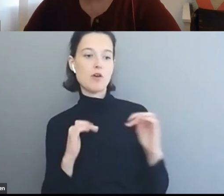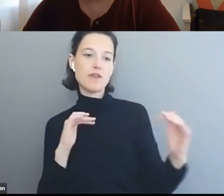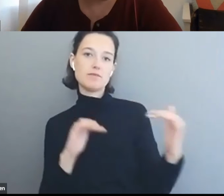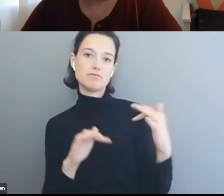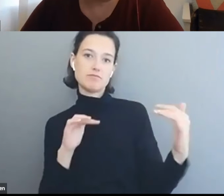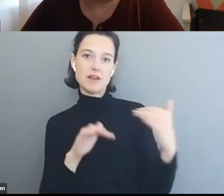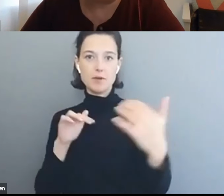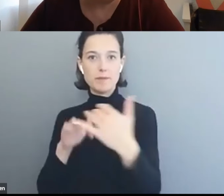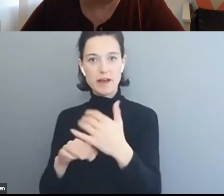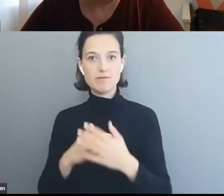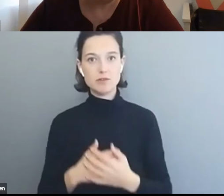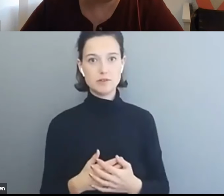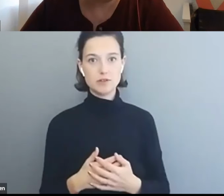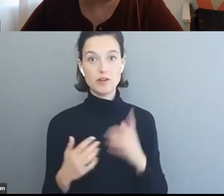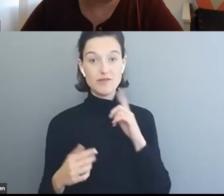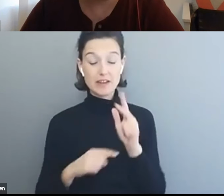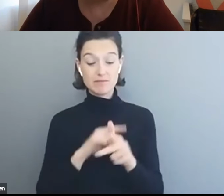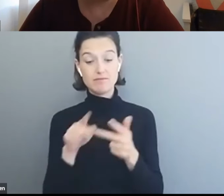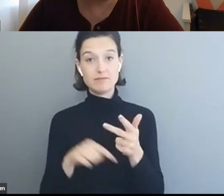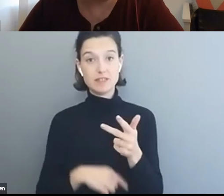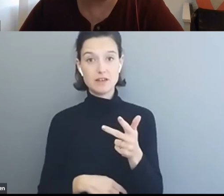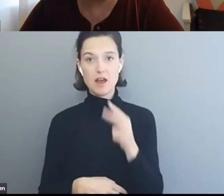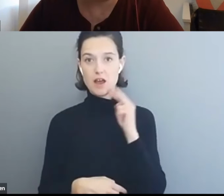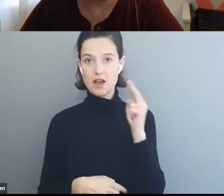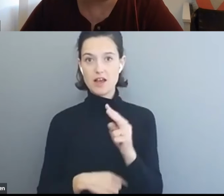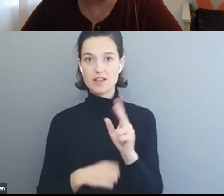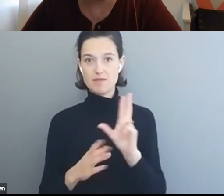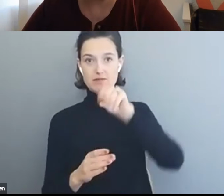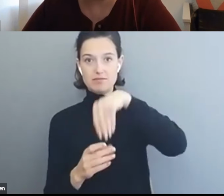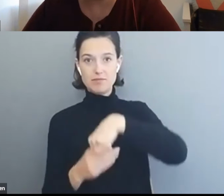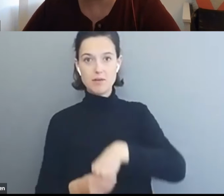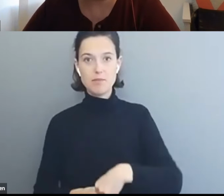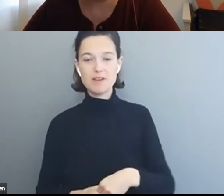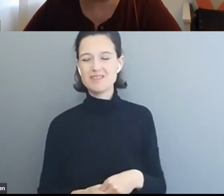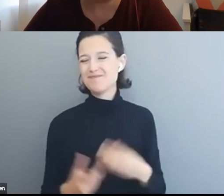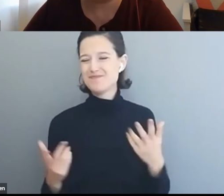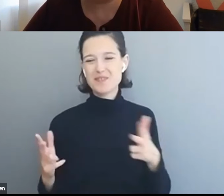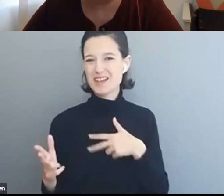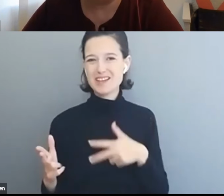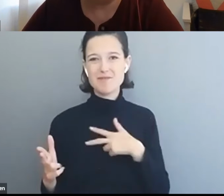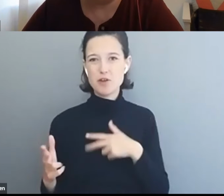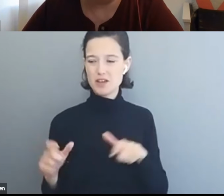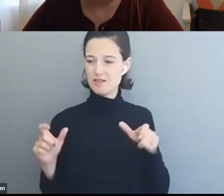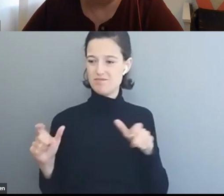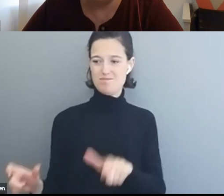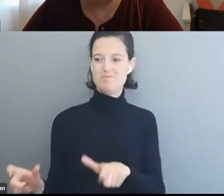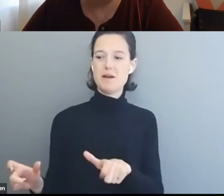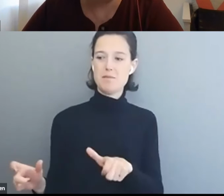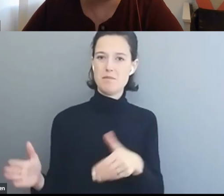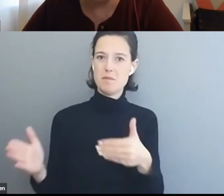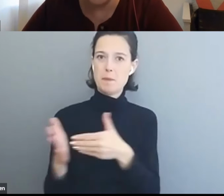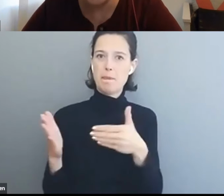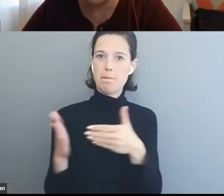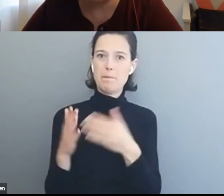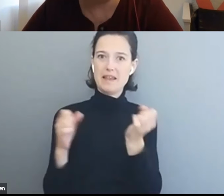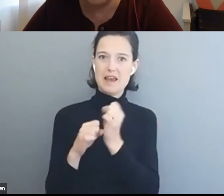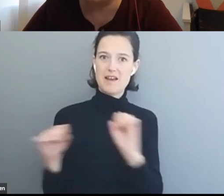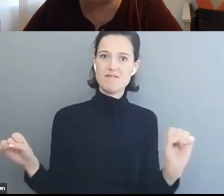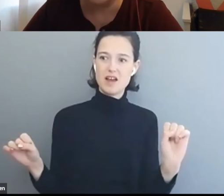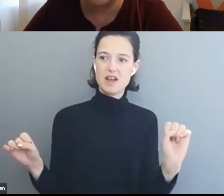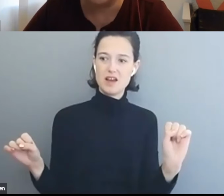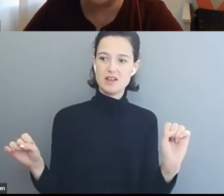Aspekte zusammengreifen, dann kann sich eigentlich keiner mehr erwehren dagegen, Barrierefreiheit als notwendiges Muss